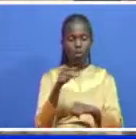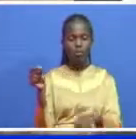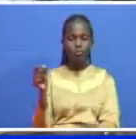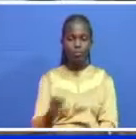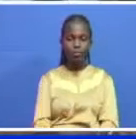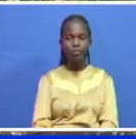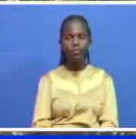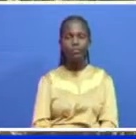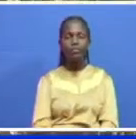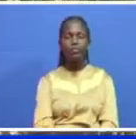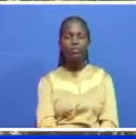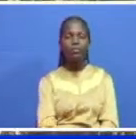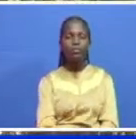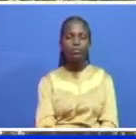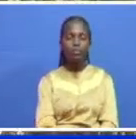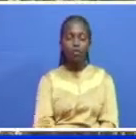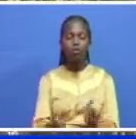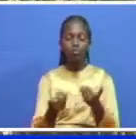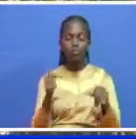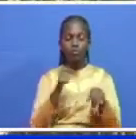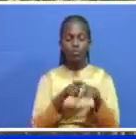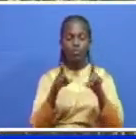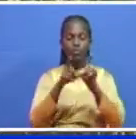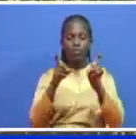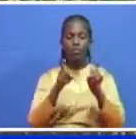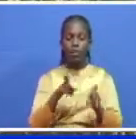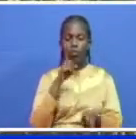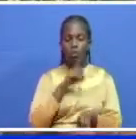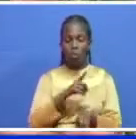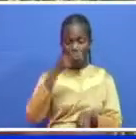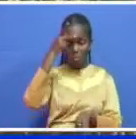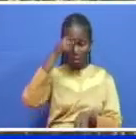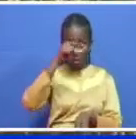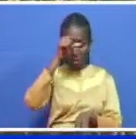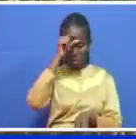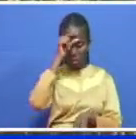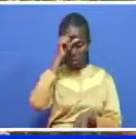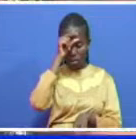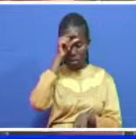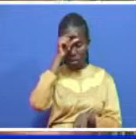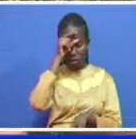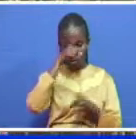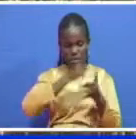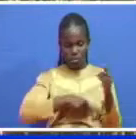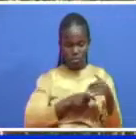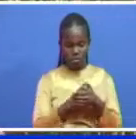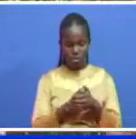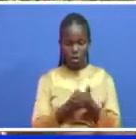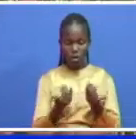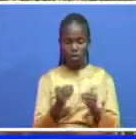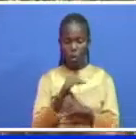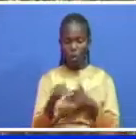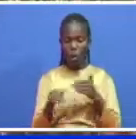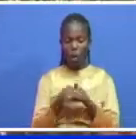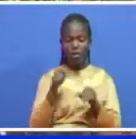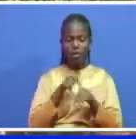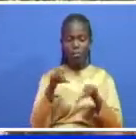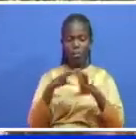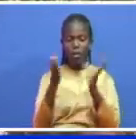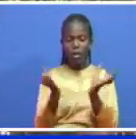sekondali siana siye kama mitiani pe polisi la serikali hizi siana sionde sia mina standard it sia lo this